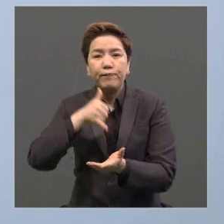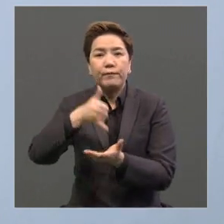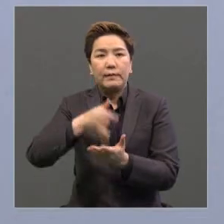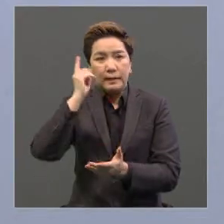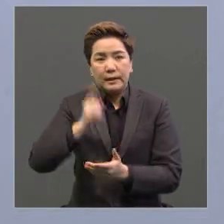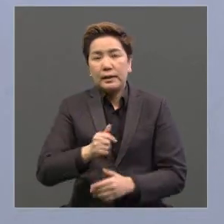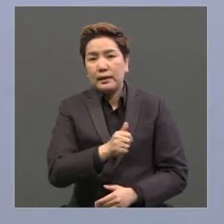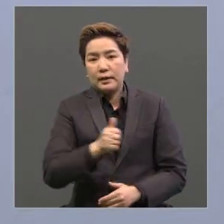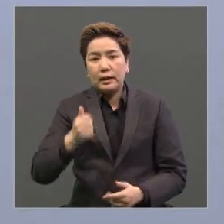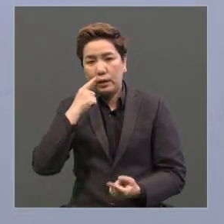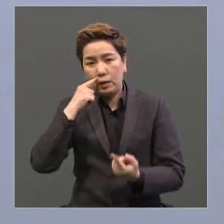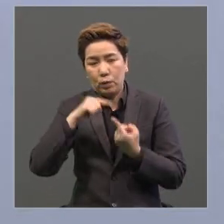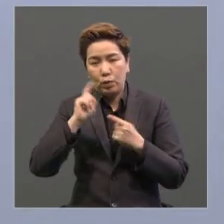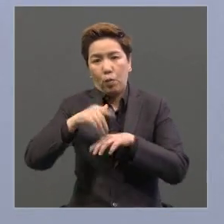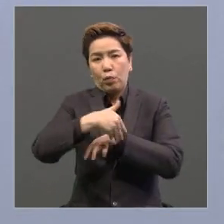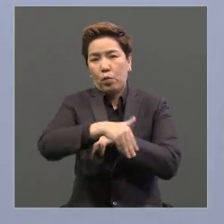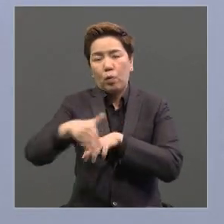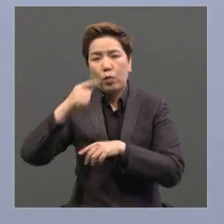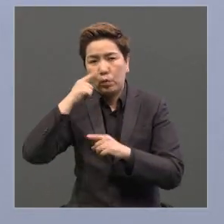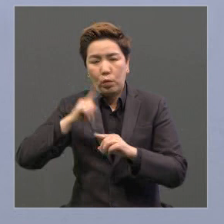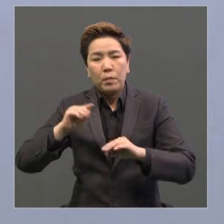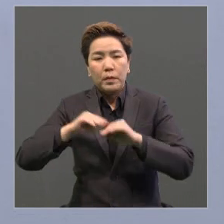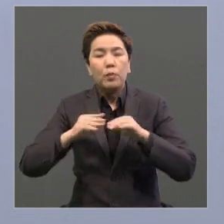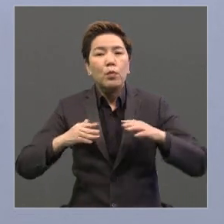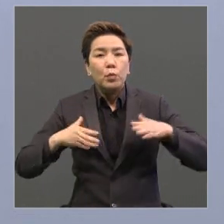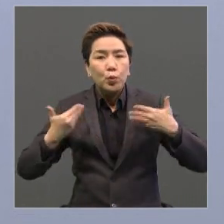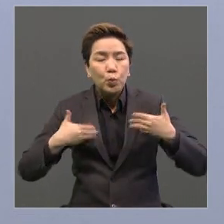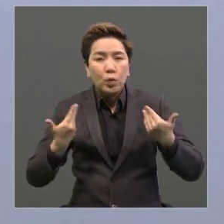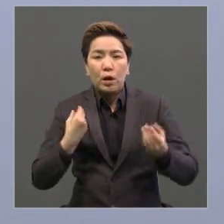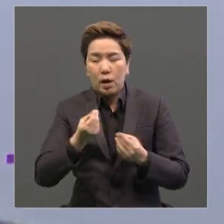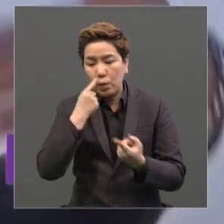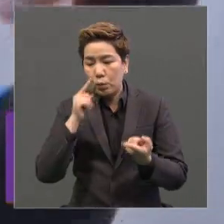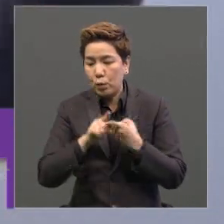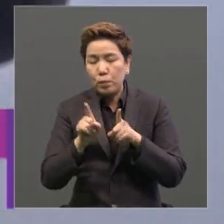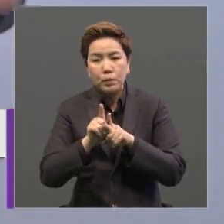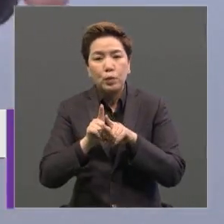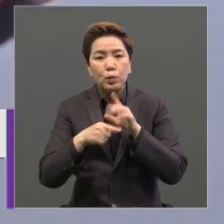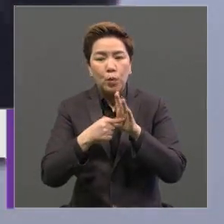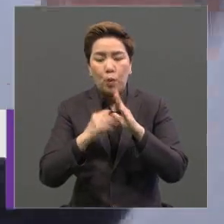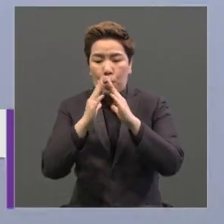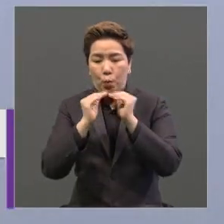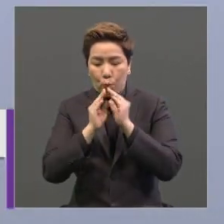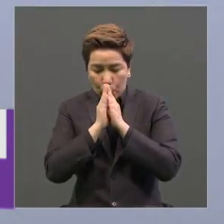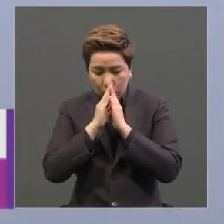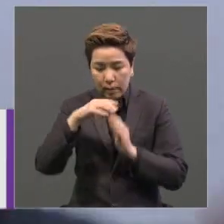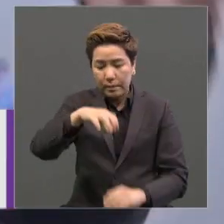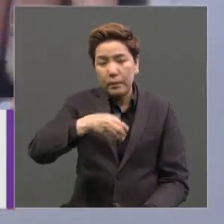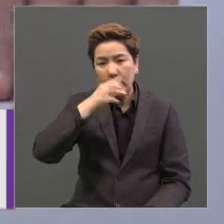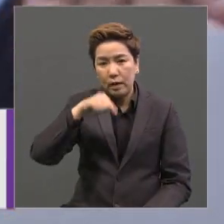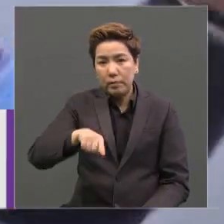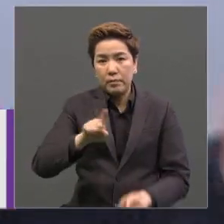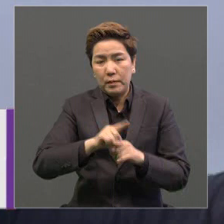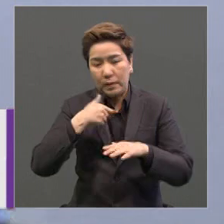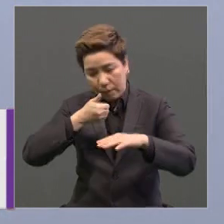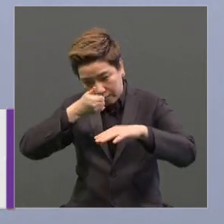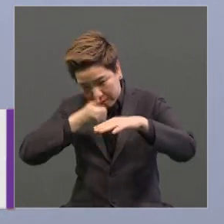ากเลยครับ บางสถานที่ต้องเพิ่มบ้างนะความสะดวกอย่างเช่นวัดพระแก้วตรงนี้ก็สะดวกดีอย่างเช่นข้างล่างนี่ก็จะพอ